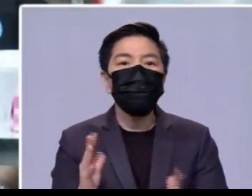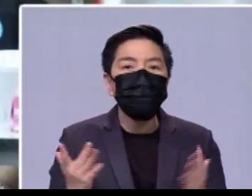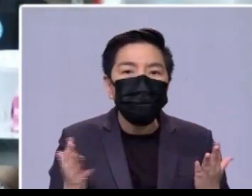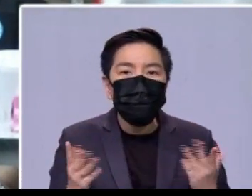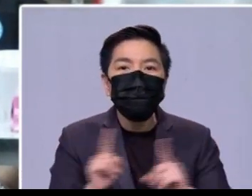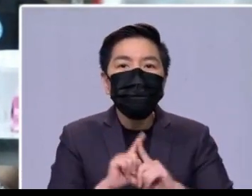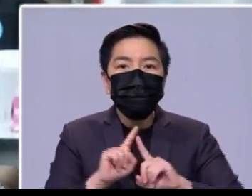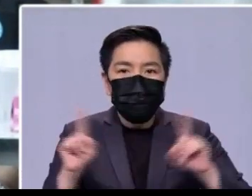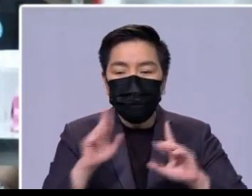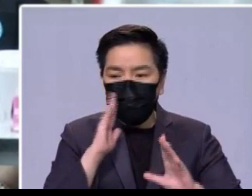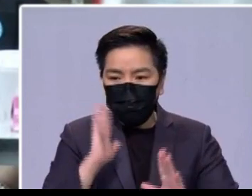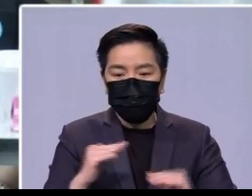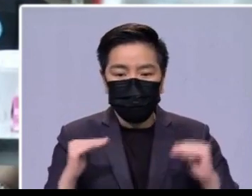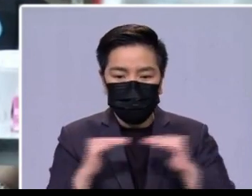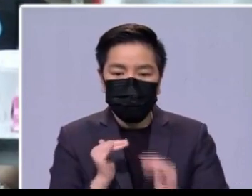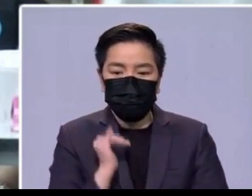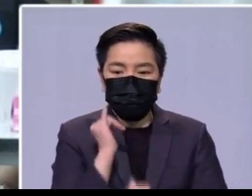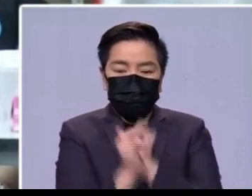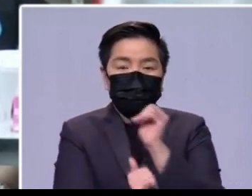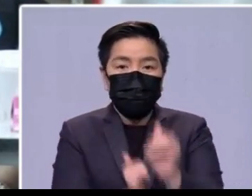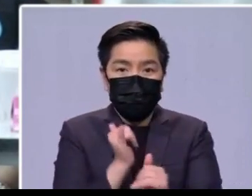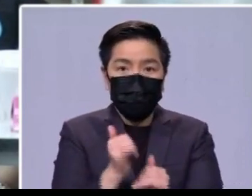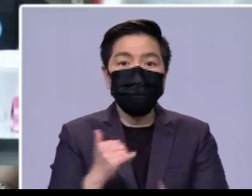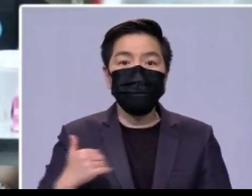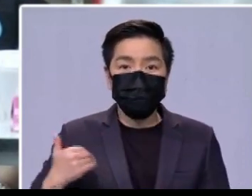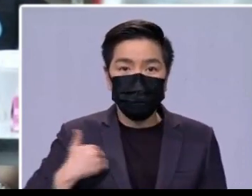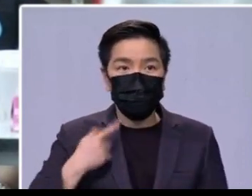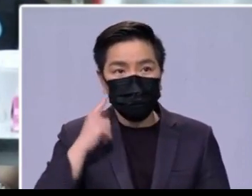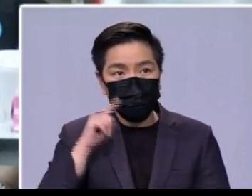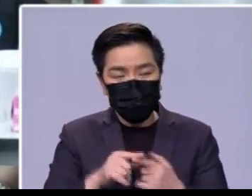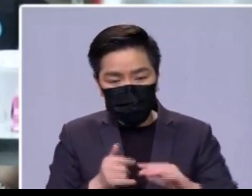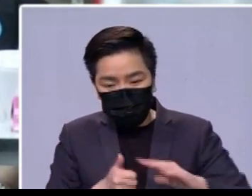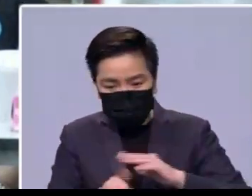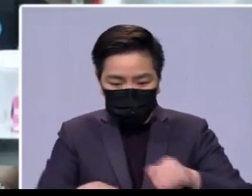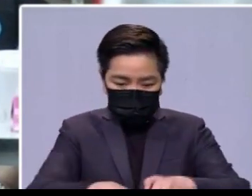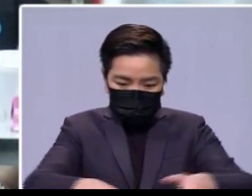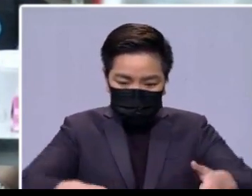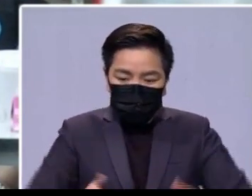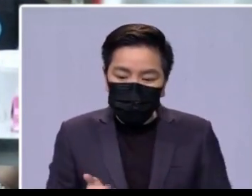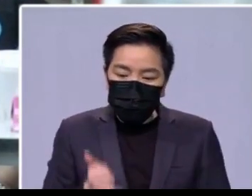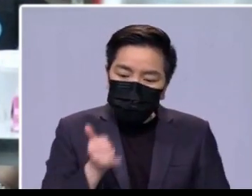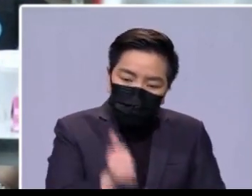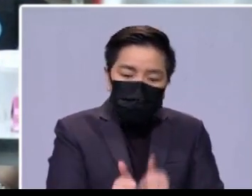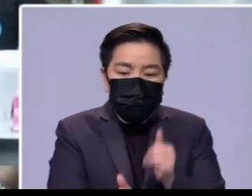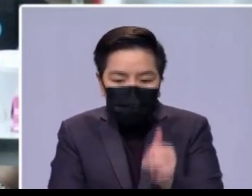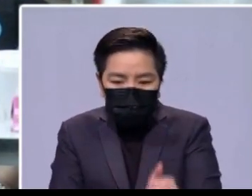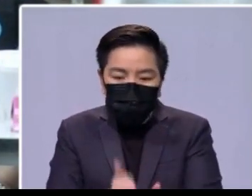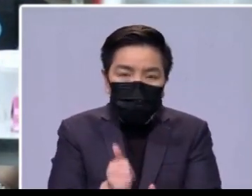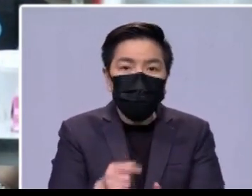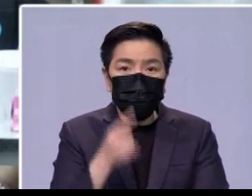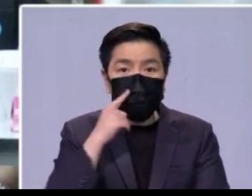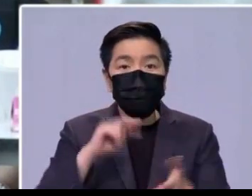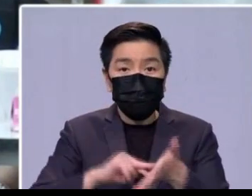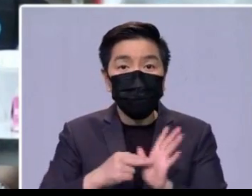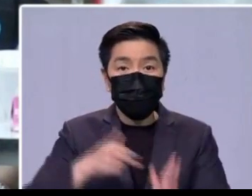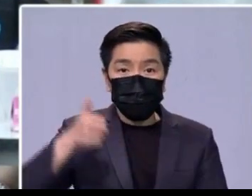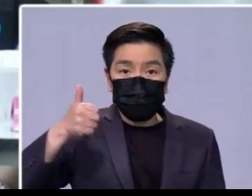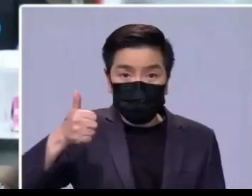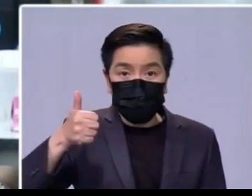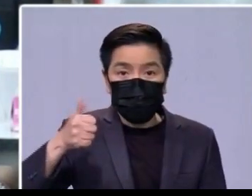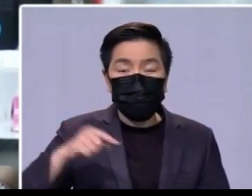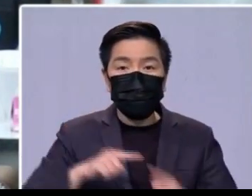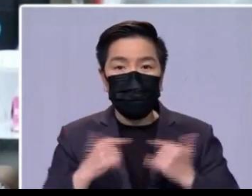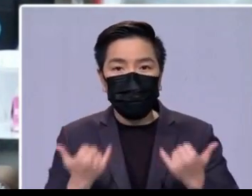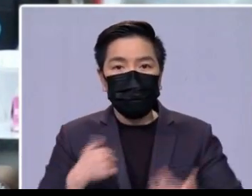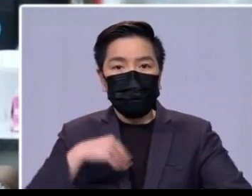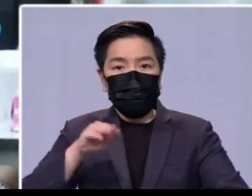ครับแต่ก็มีผู้มาใช้สิทธิ์นั้นค่อยๆทยอยเข้าไปใช้สิทธิ์กันอย่างต่อเนื่องนะครับซึ่งก็ถือว่าเป็นผลดีในการเลือกตั้งในช่วงนี้